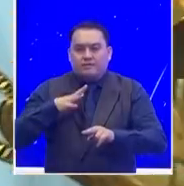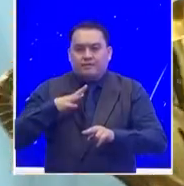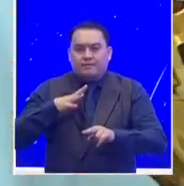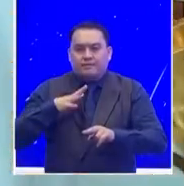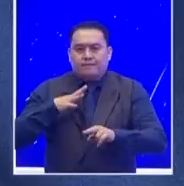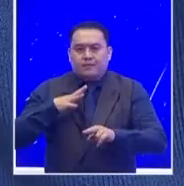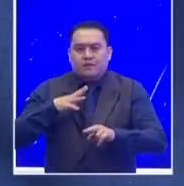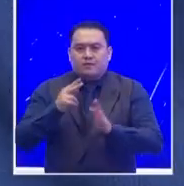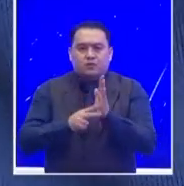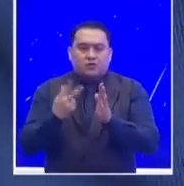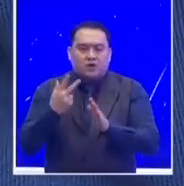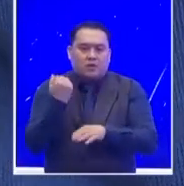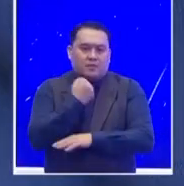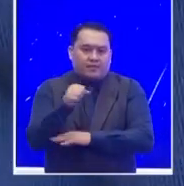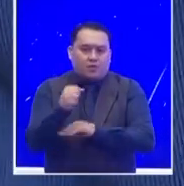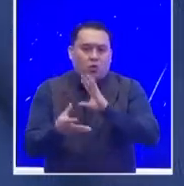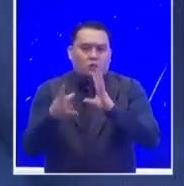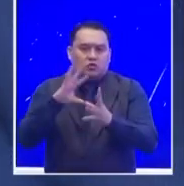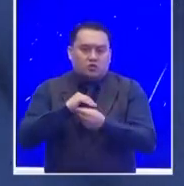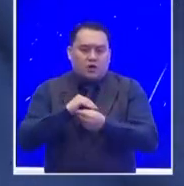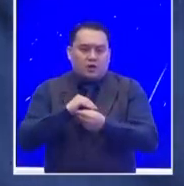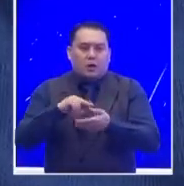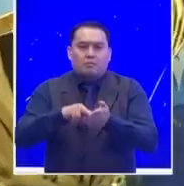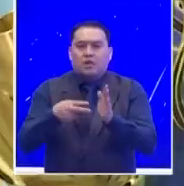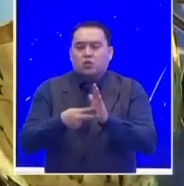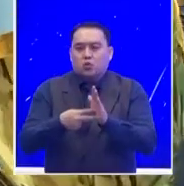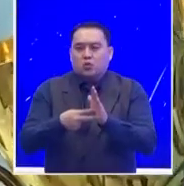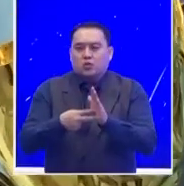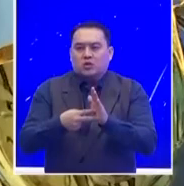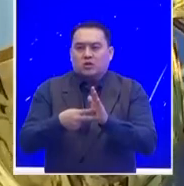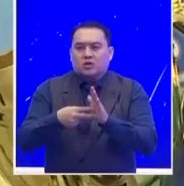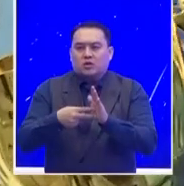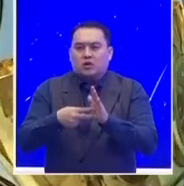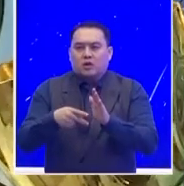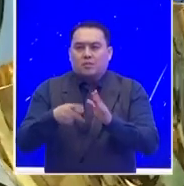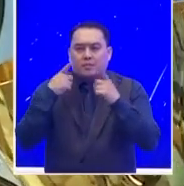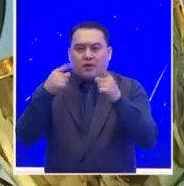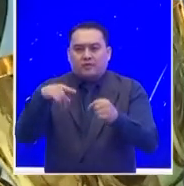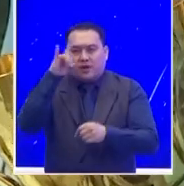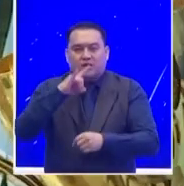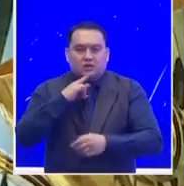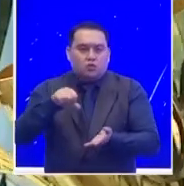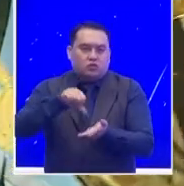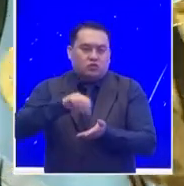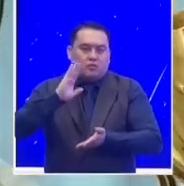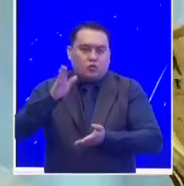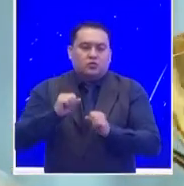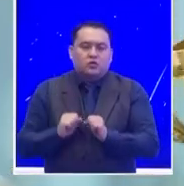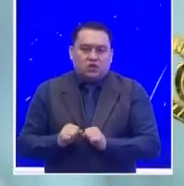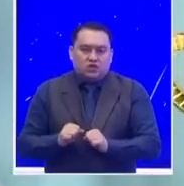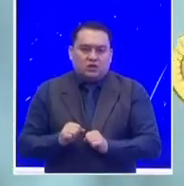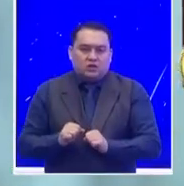с первого подхода я выиграла. В этом году я планирую, вот 2006 моложе, я поеду в Казахстан будет. И я там